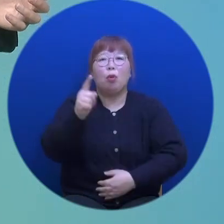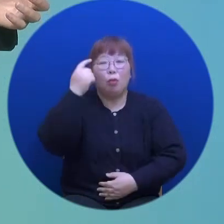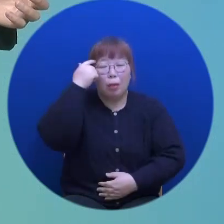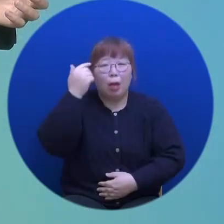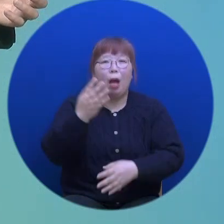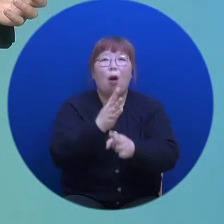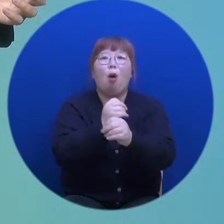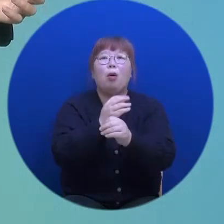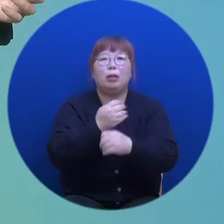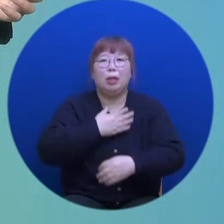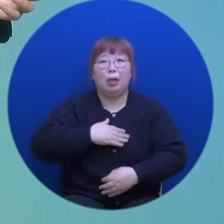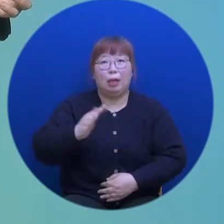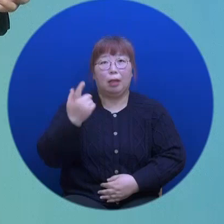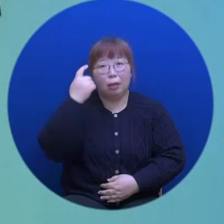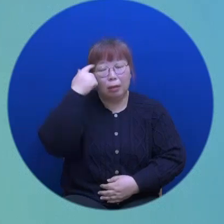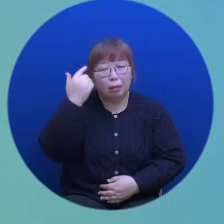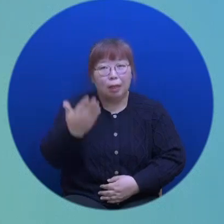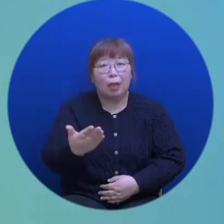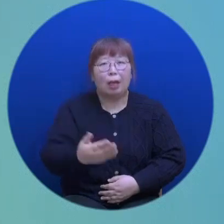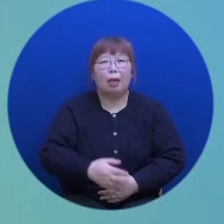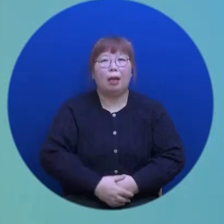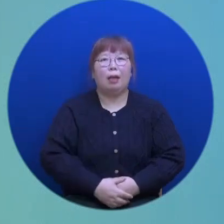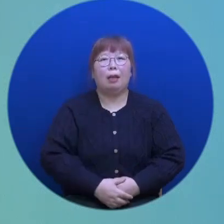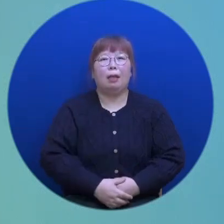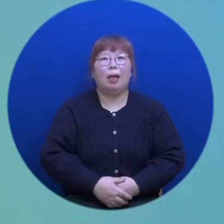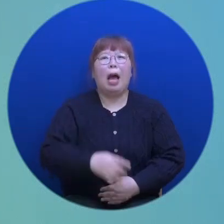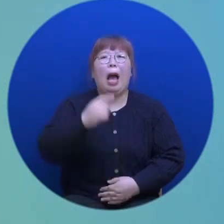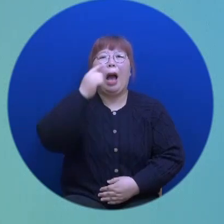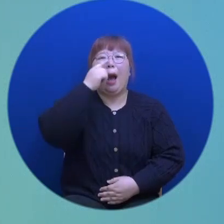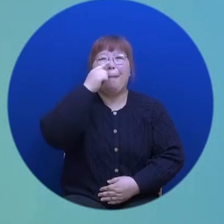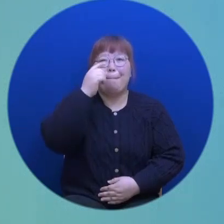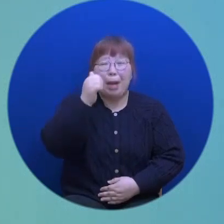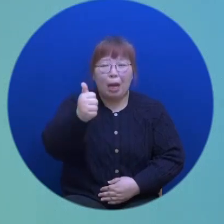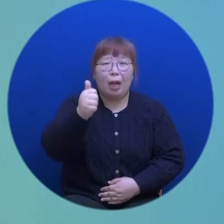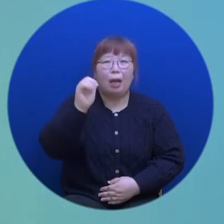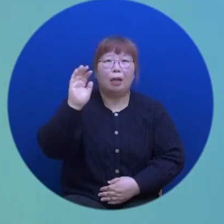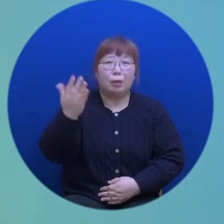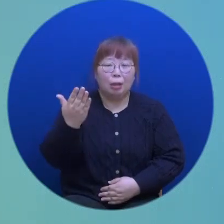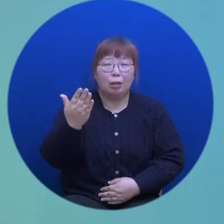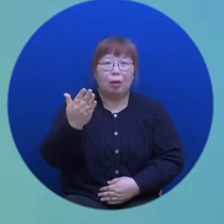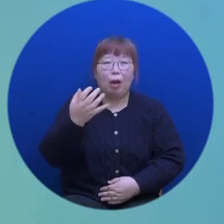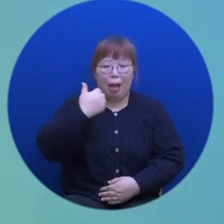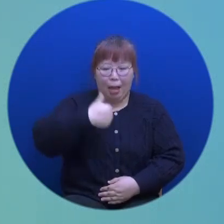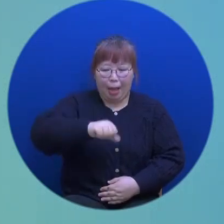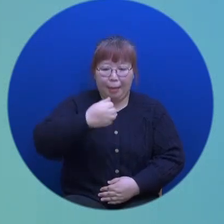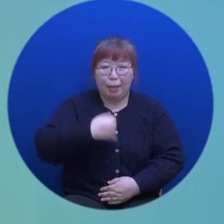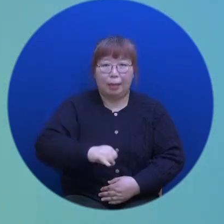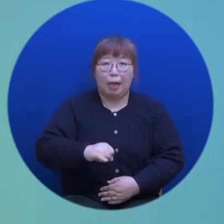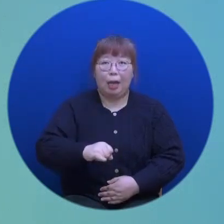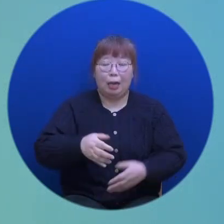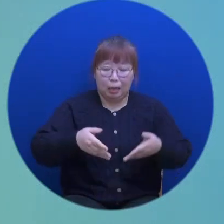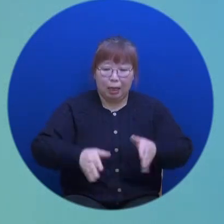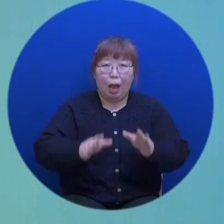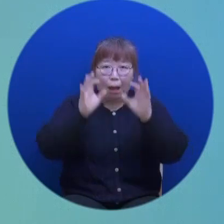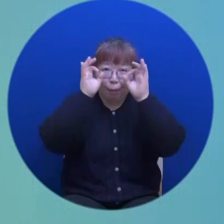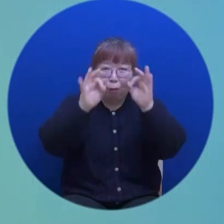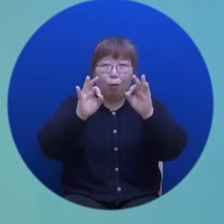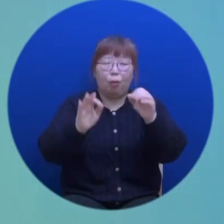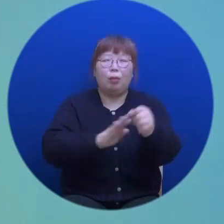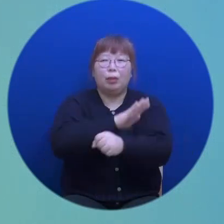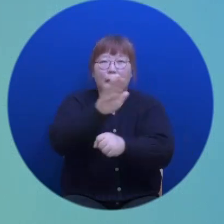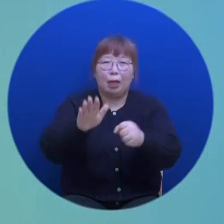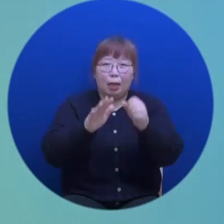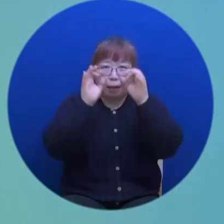그것을 알았습니까? 아빠가 되어서 자녀를 품어보니까,